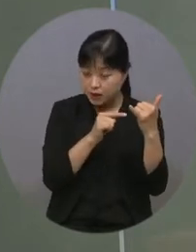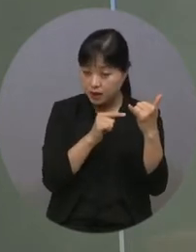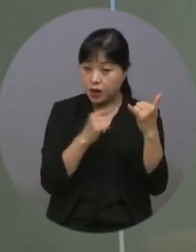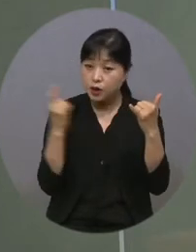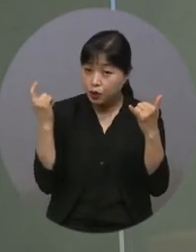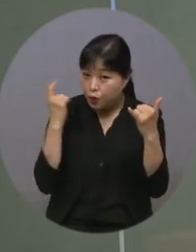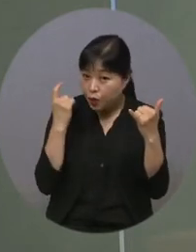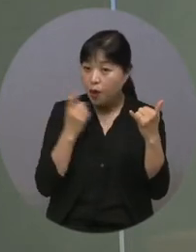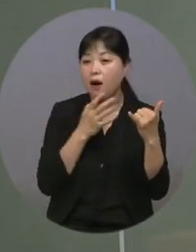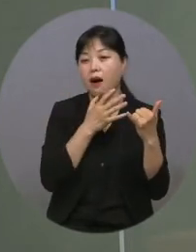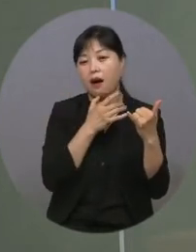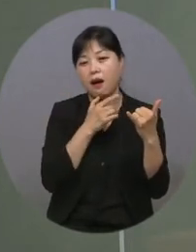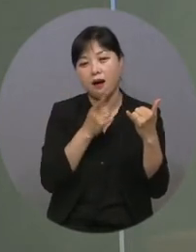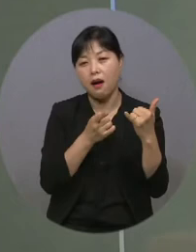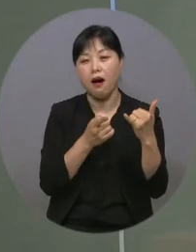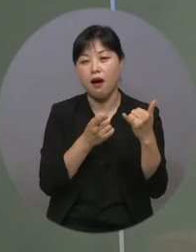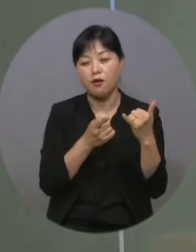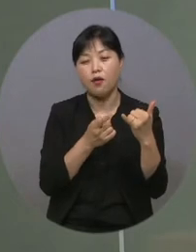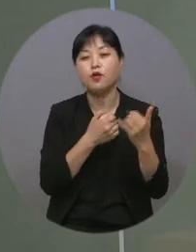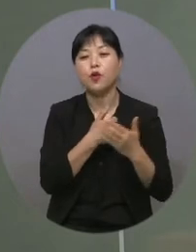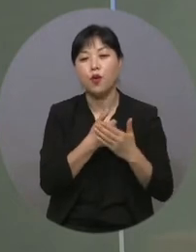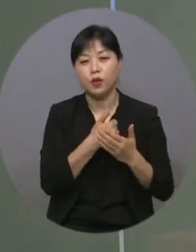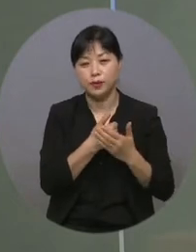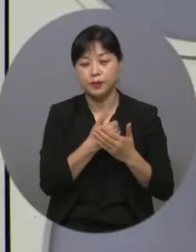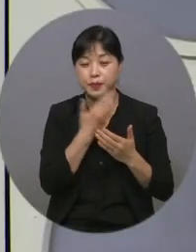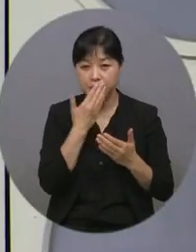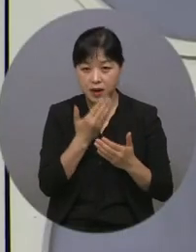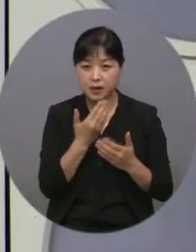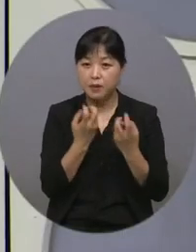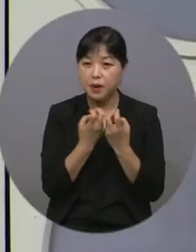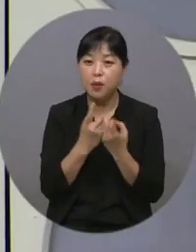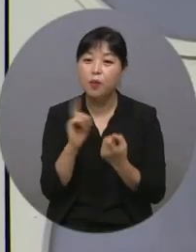그런 말씀을 좀 주셨으면 해요.